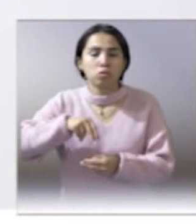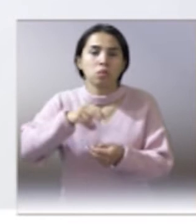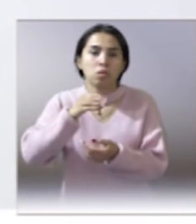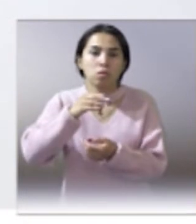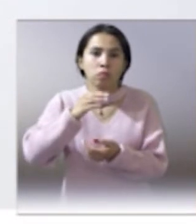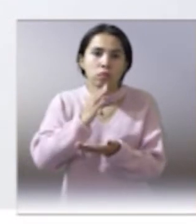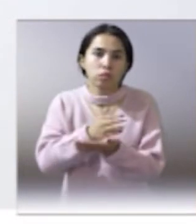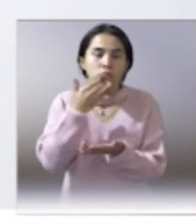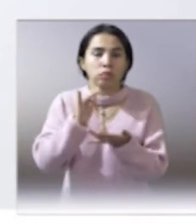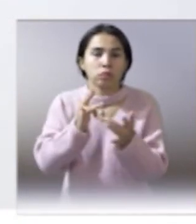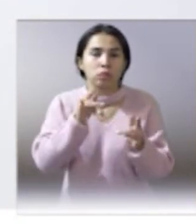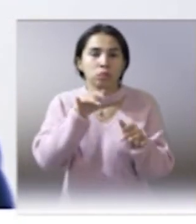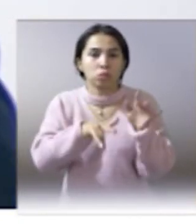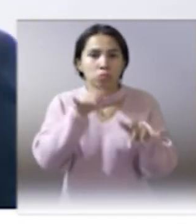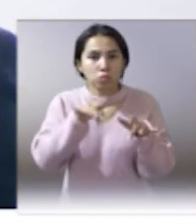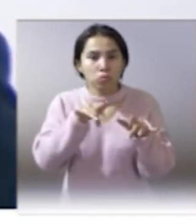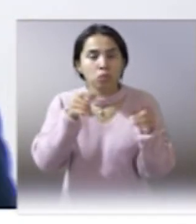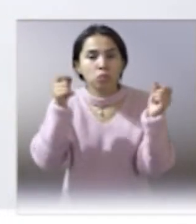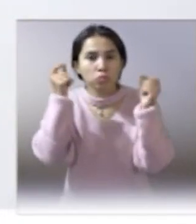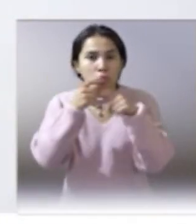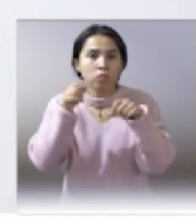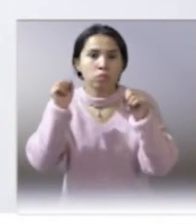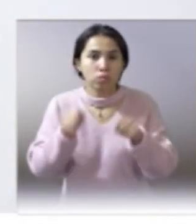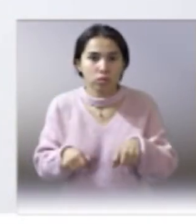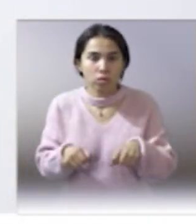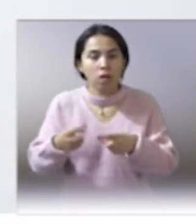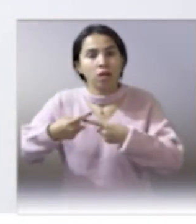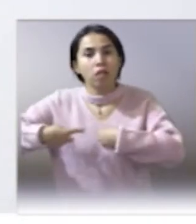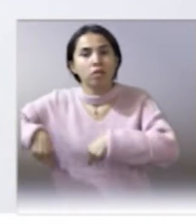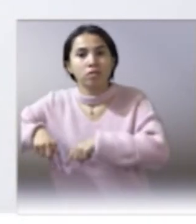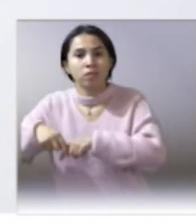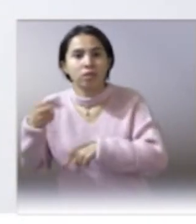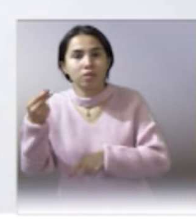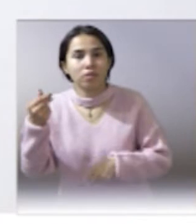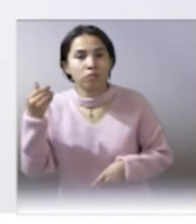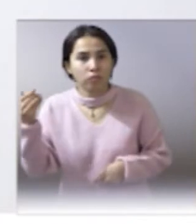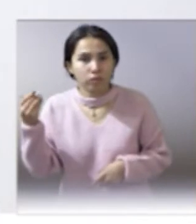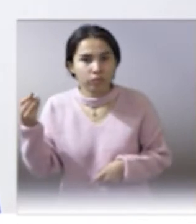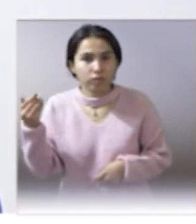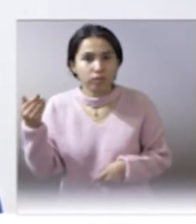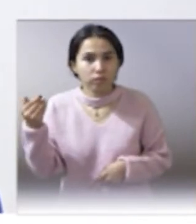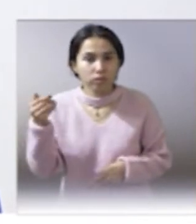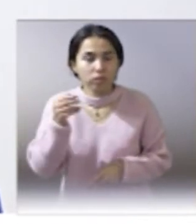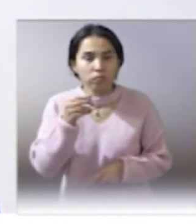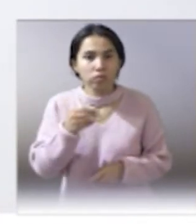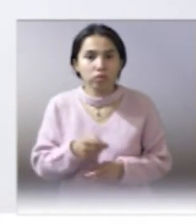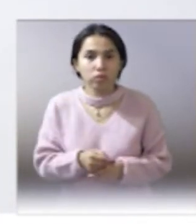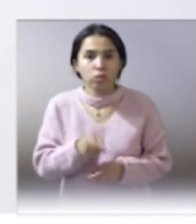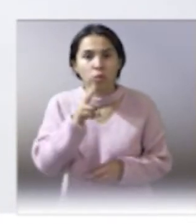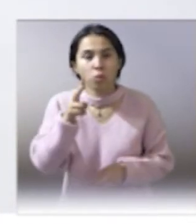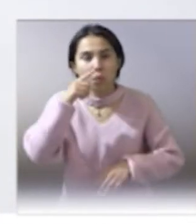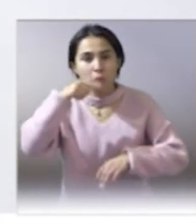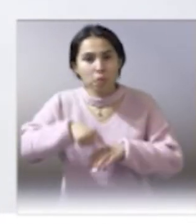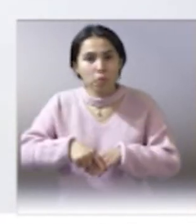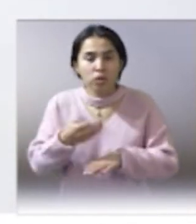из местного бюджета будет направлено 469 миллионов тенге. Всего участвует в проектах 1117 человек. В